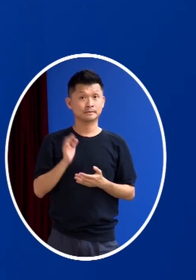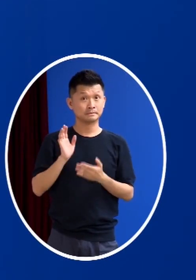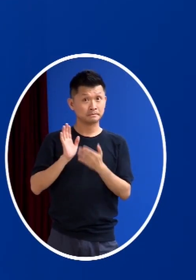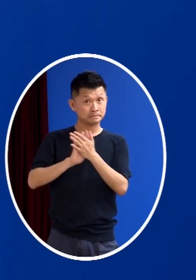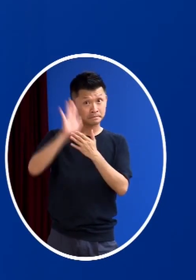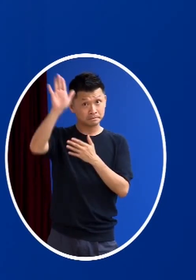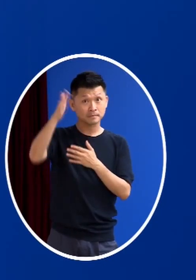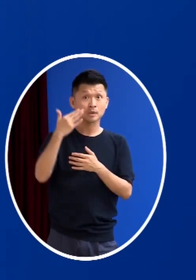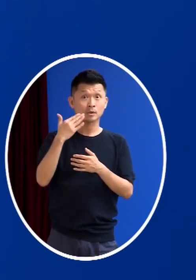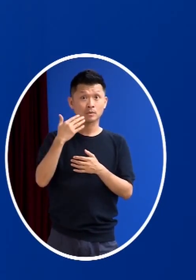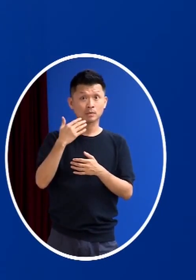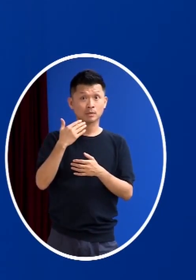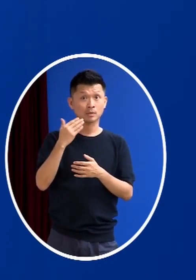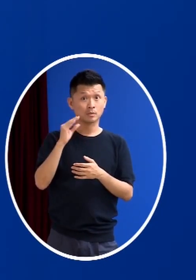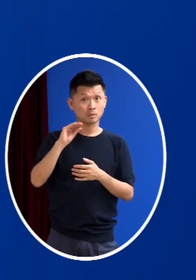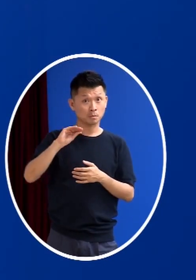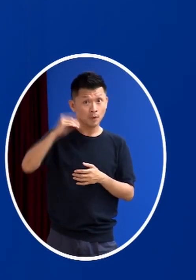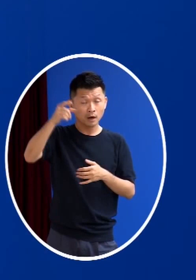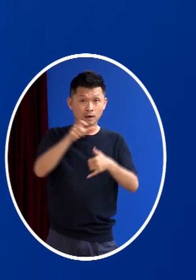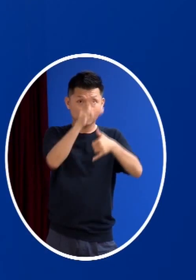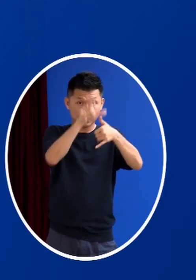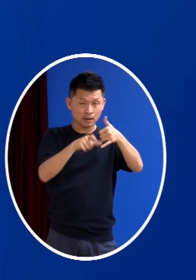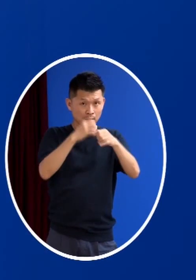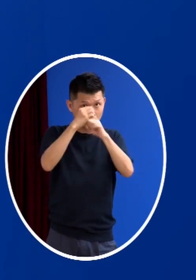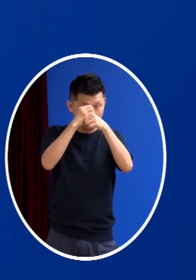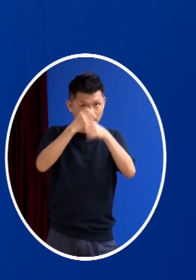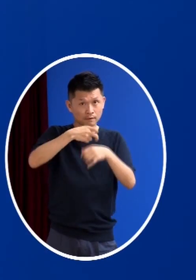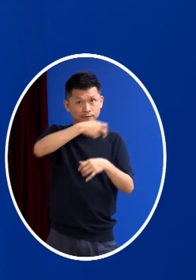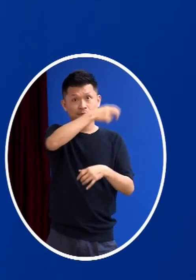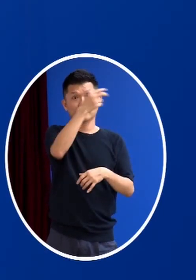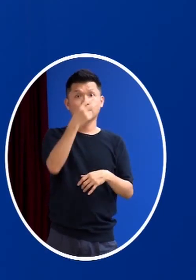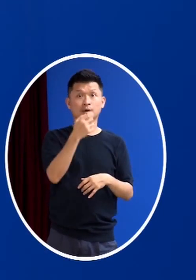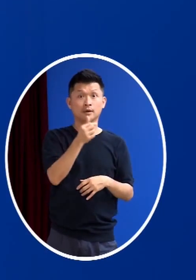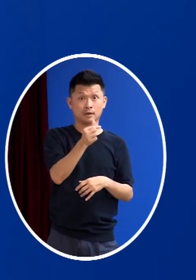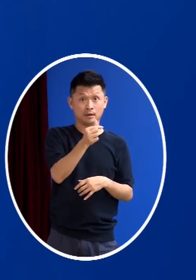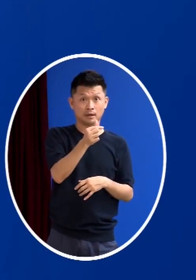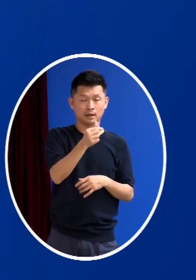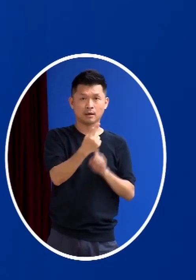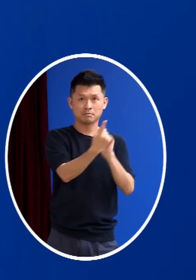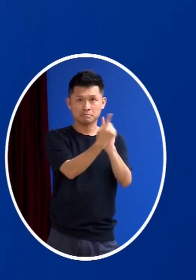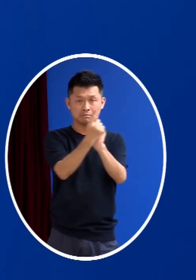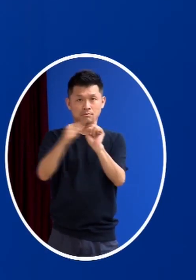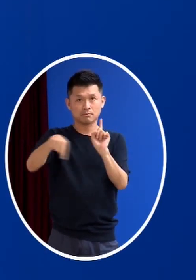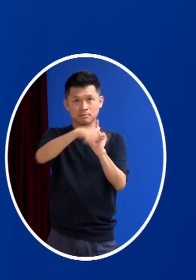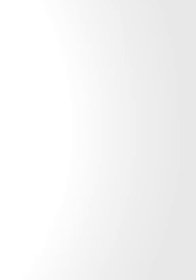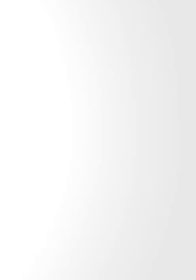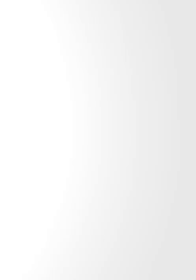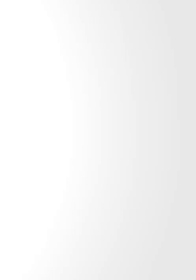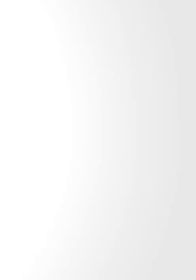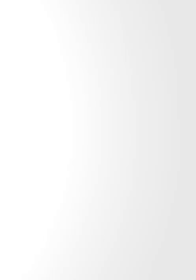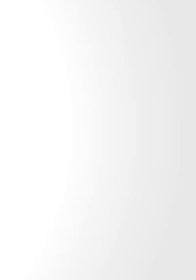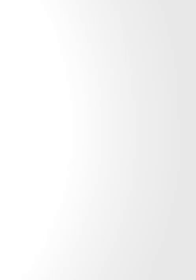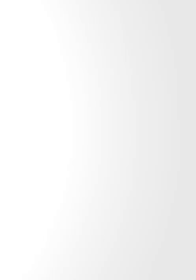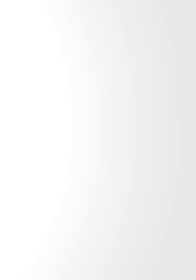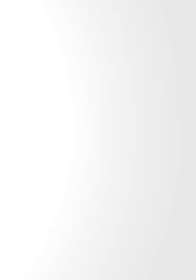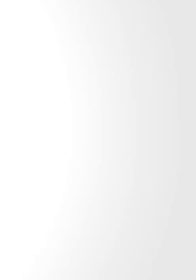如果这个人如果一旦是阳性之后，他的接触者才会变成说需要被隔离啊。